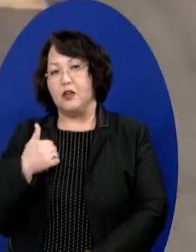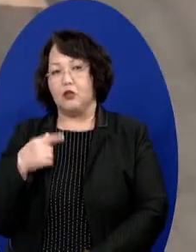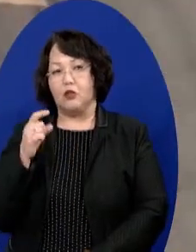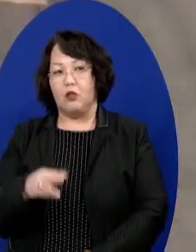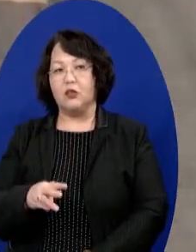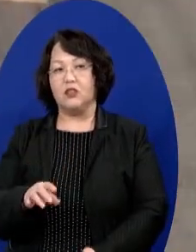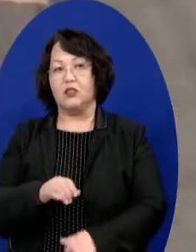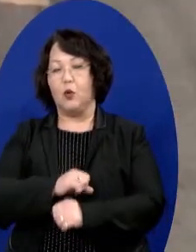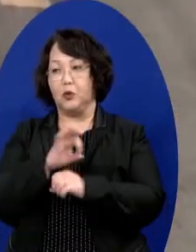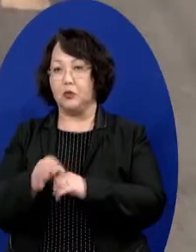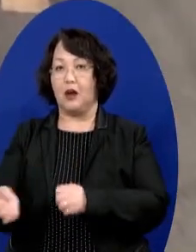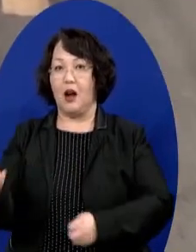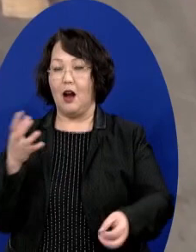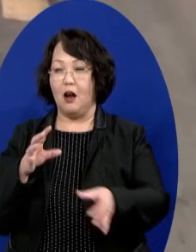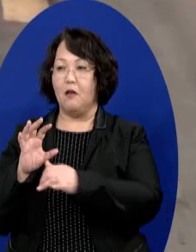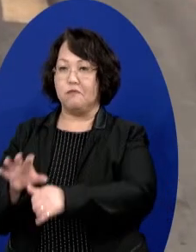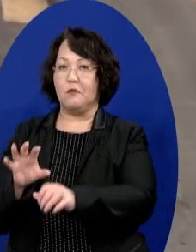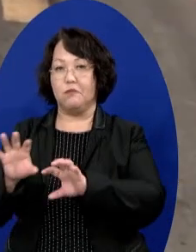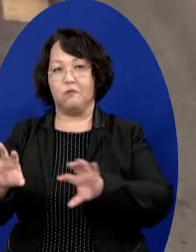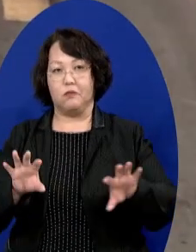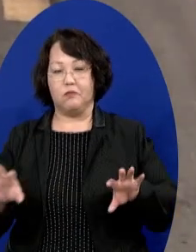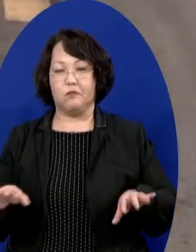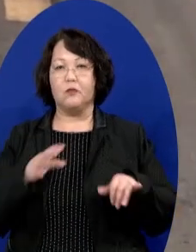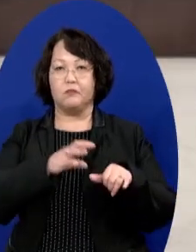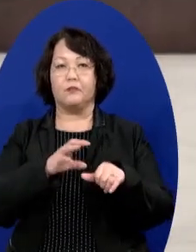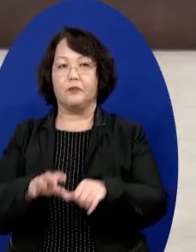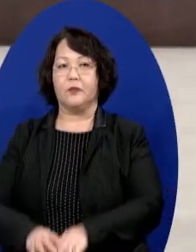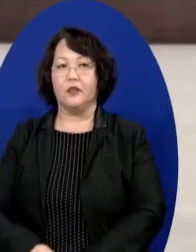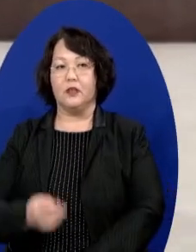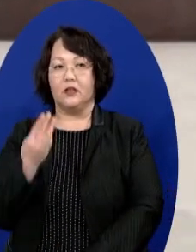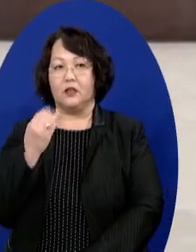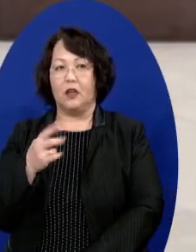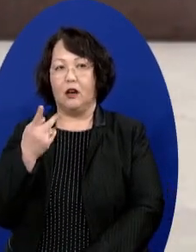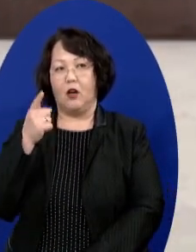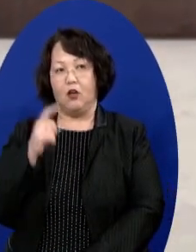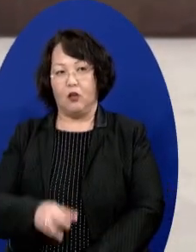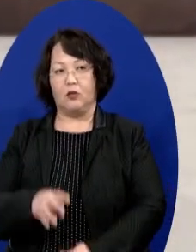илэрсэн газруудад хэсэгчлсэн хөл хорой тогтоогод байна. Харин Шанхай хотод тогтоосон хөл хорой